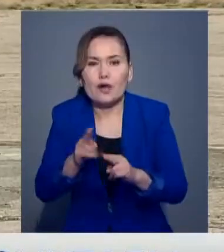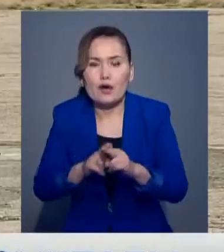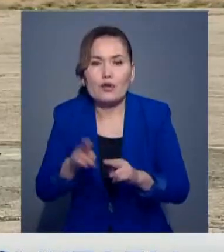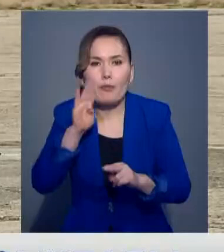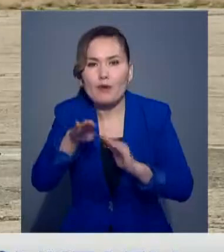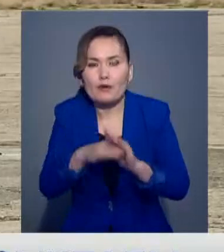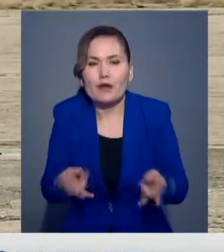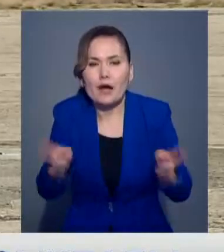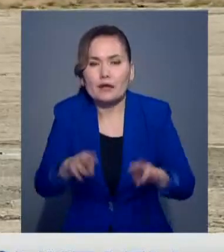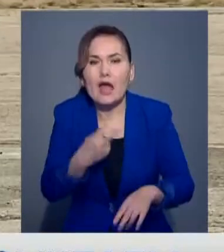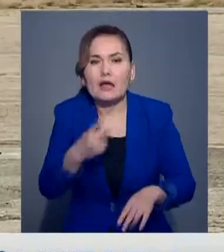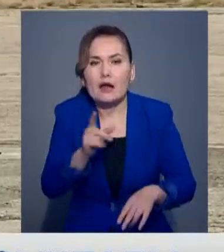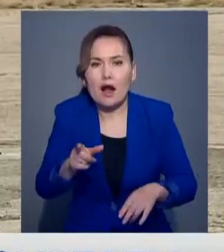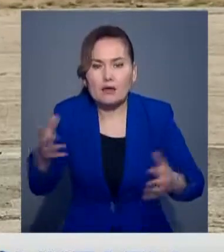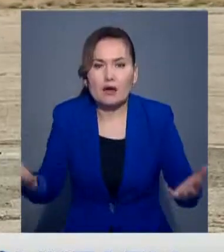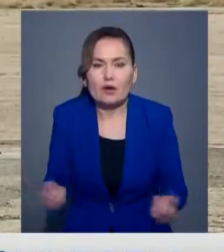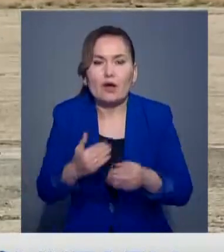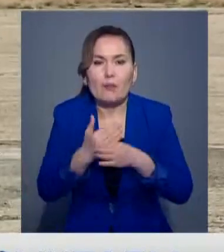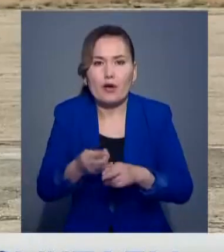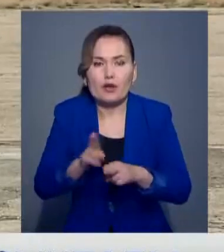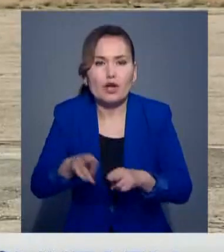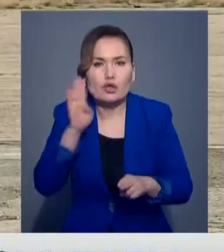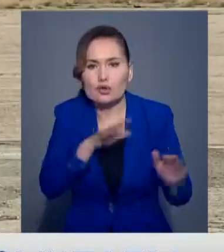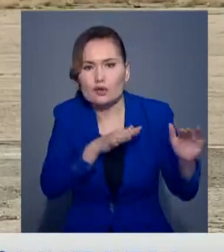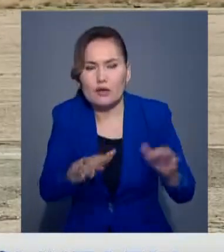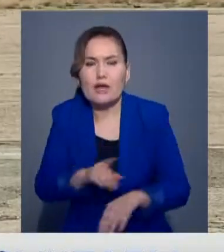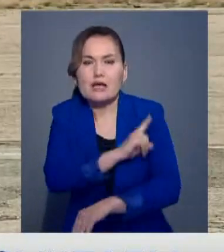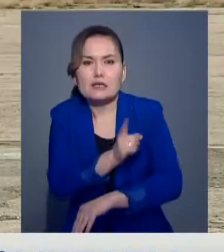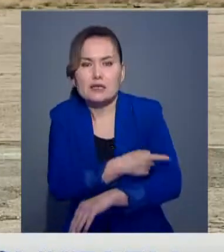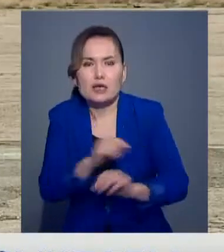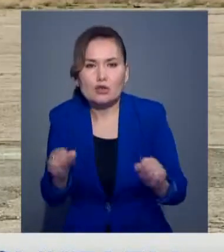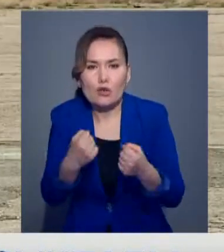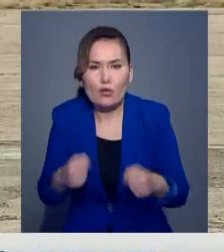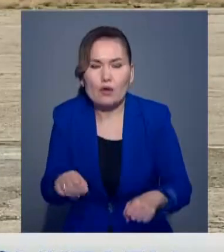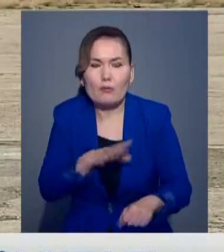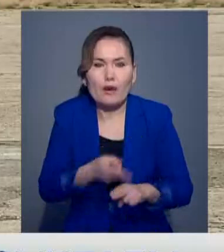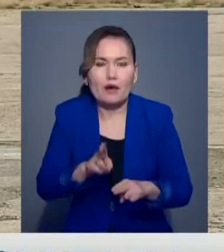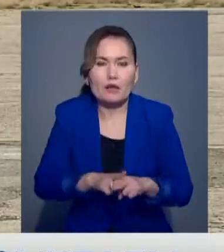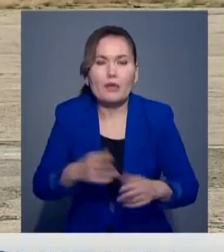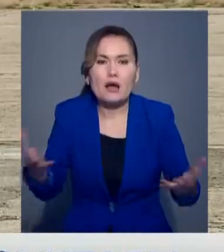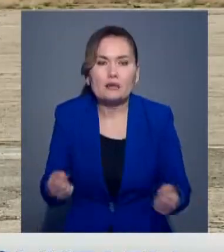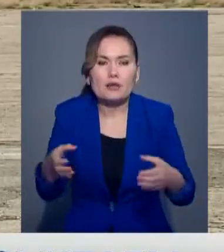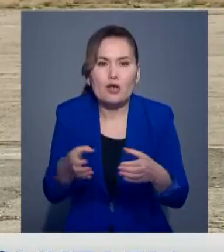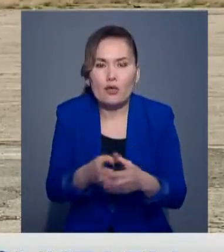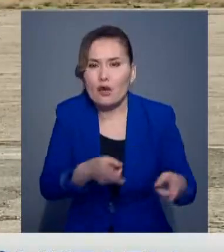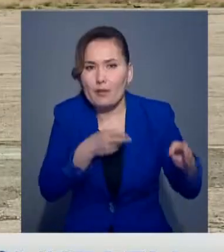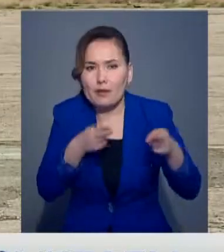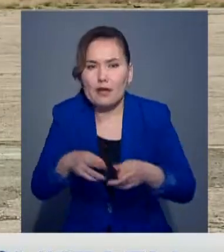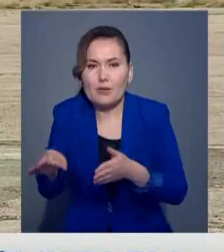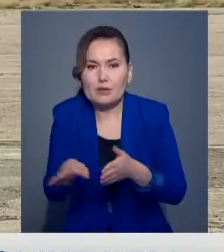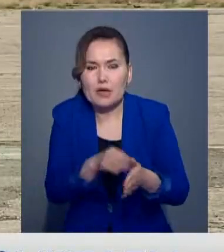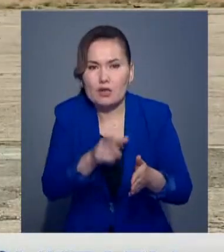жерге шығару қажет. Бірақ сарқырап аққан қызыл су дес берер емес. Азаматтық қорғаныс қызметтерінің тасқын кезіндегі өзара бірлесіп әрекет